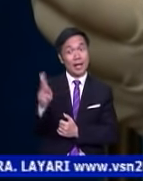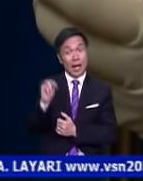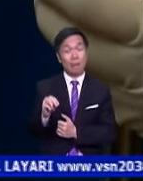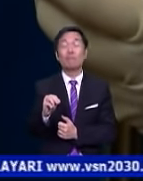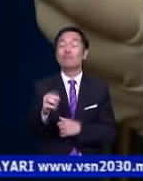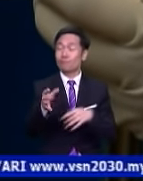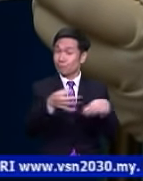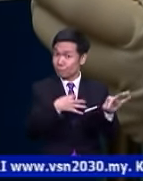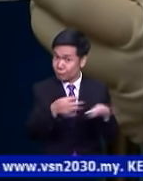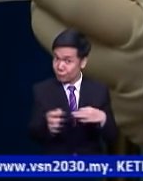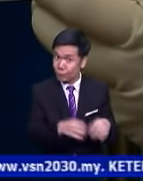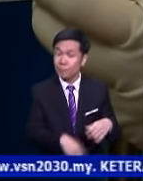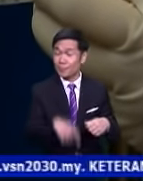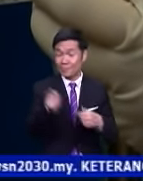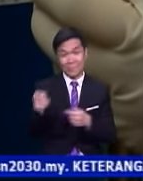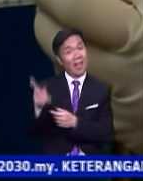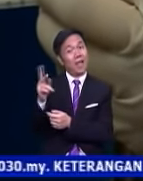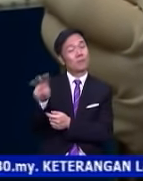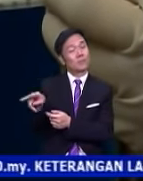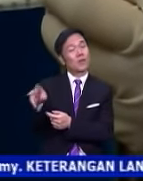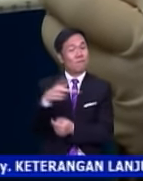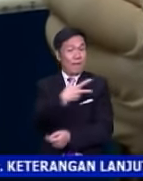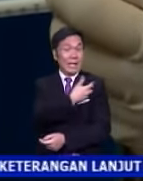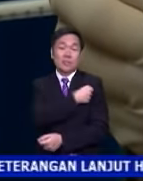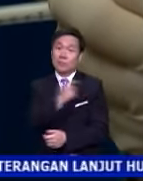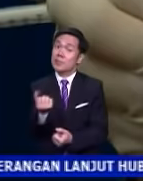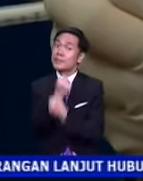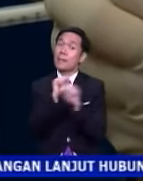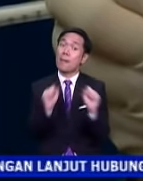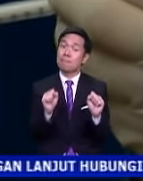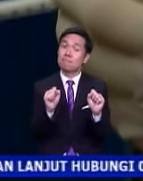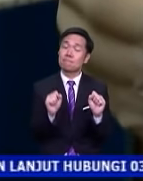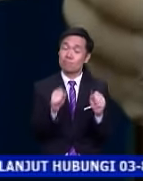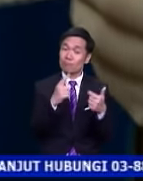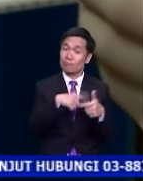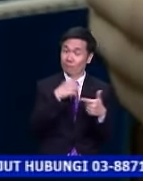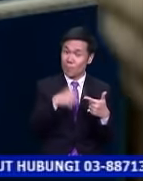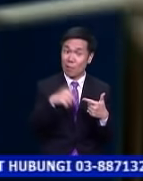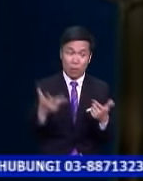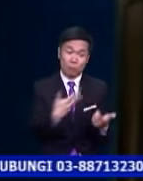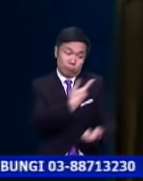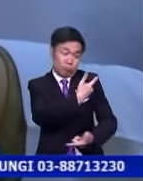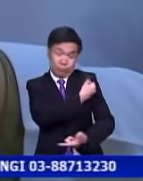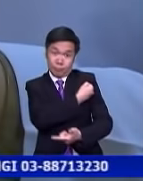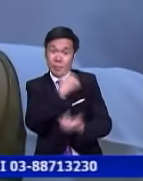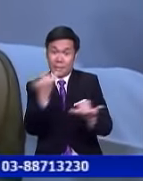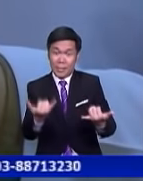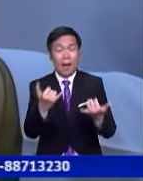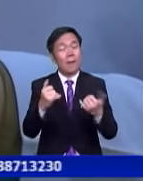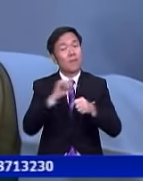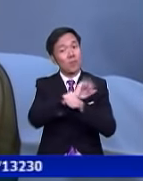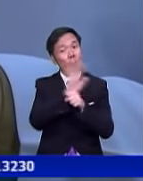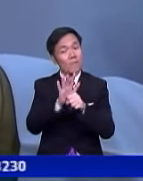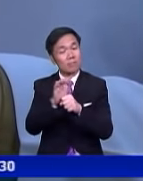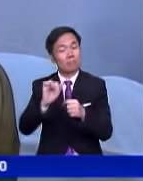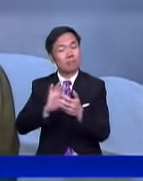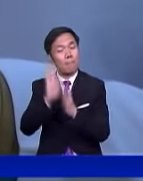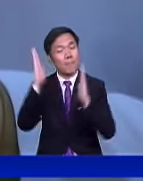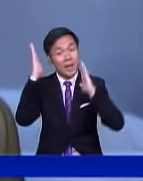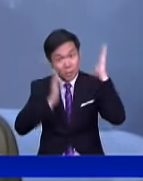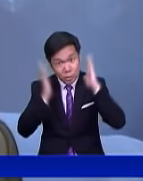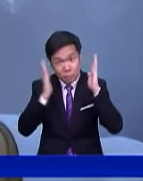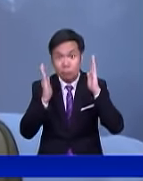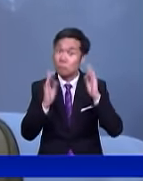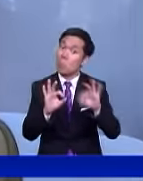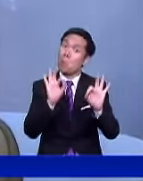profil keselamatan vaksin kekal positif dan penggunaannya dalam program imunisasi COVID-19 kebangsaan tidak